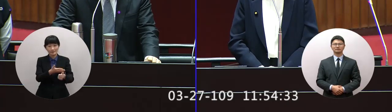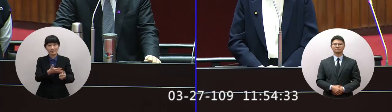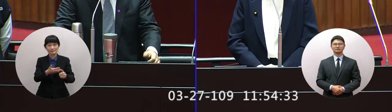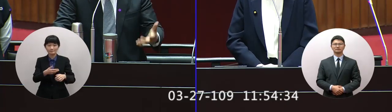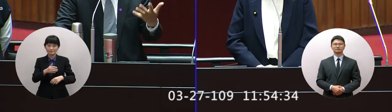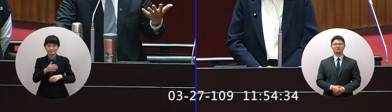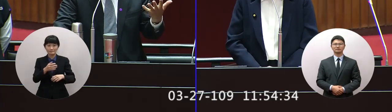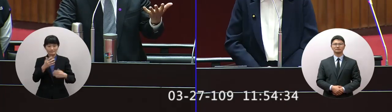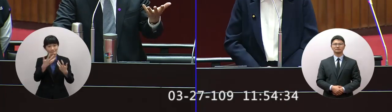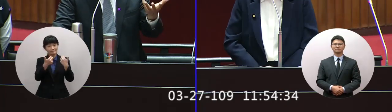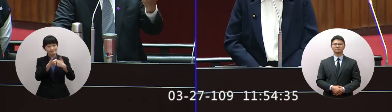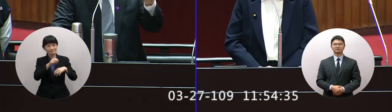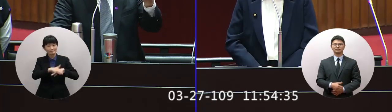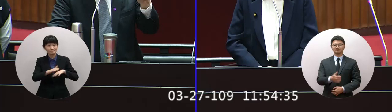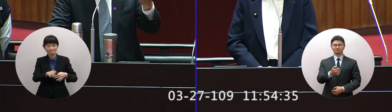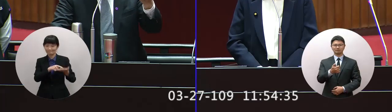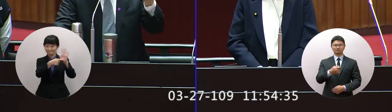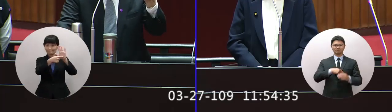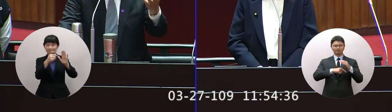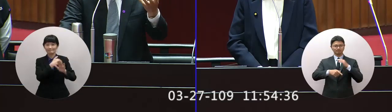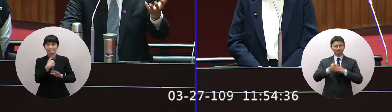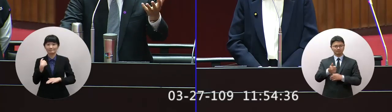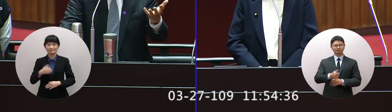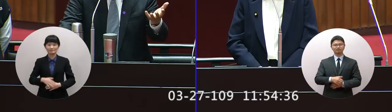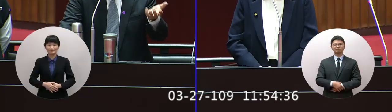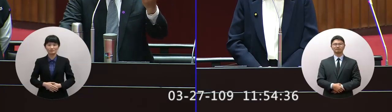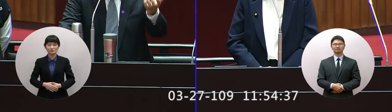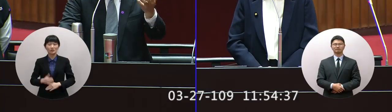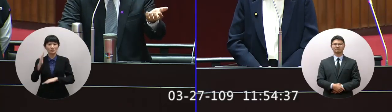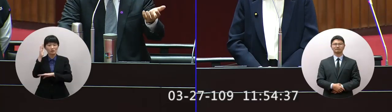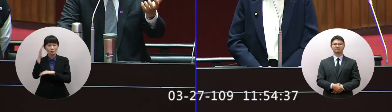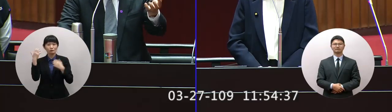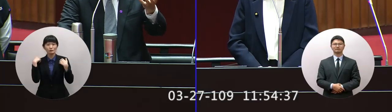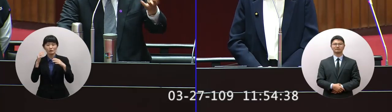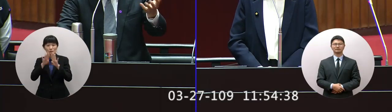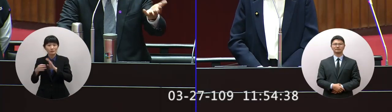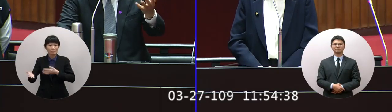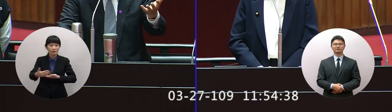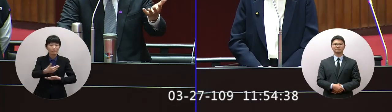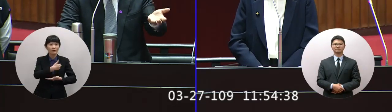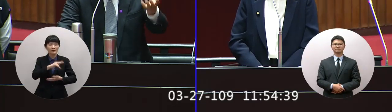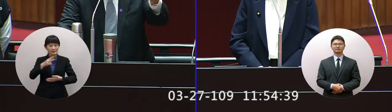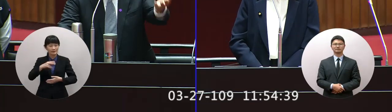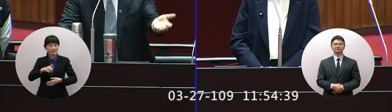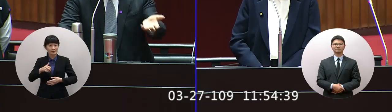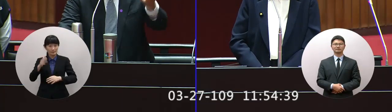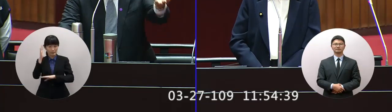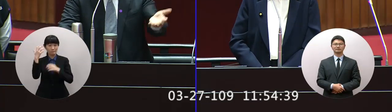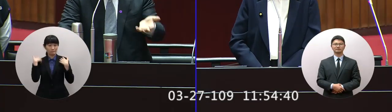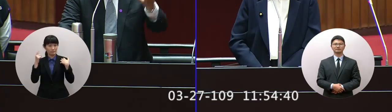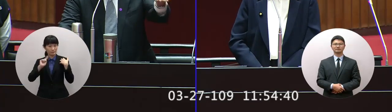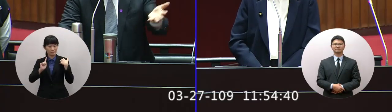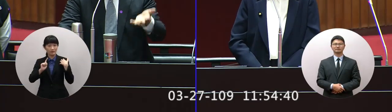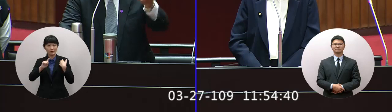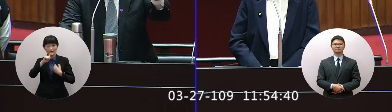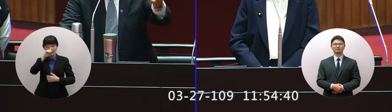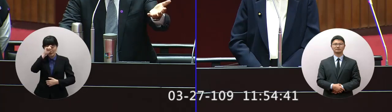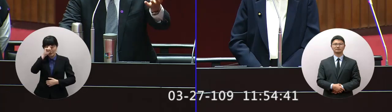精彩。政府在于收税，政府其实是创造各